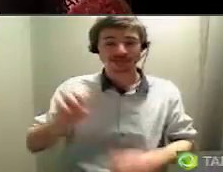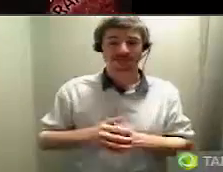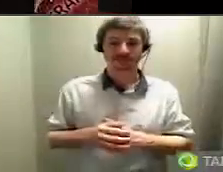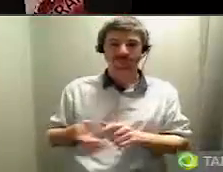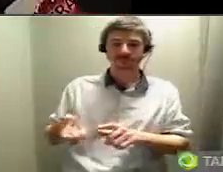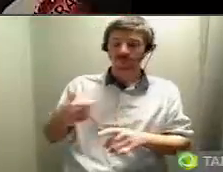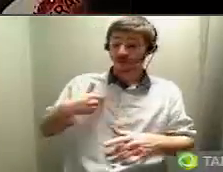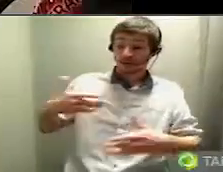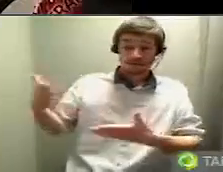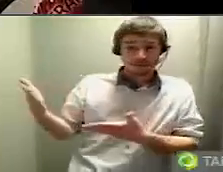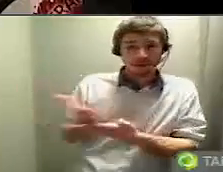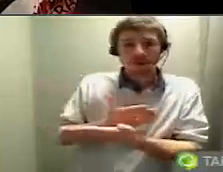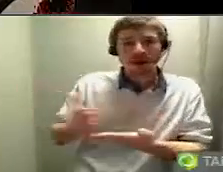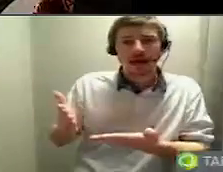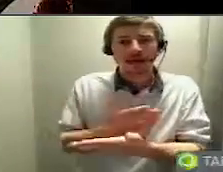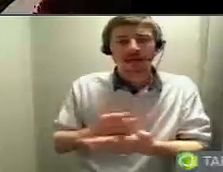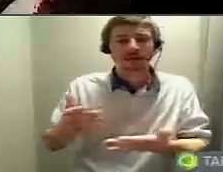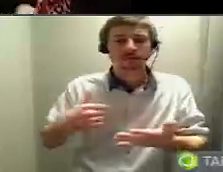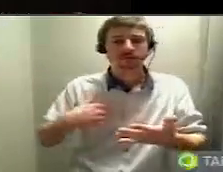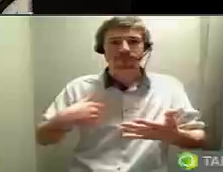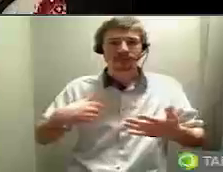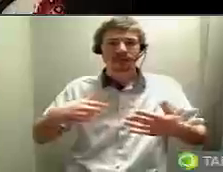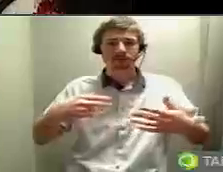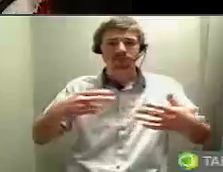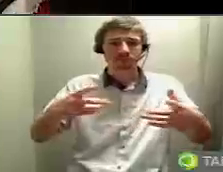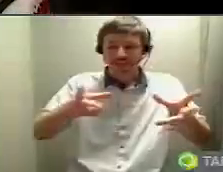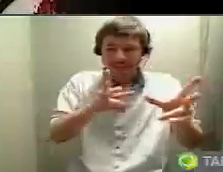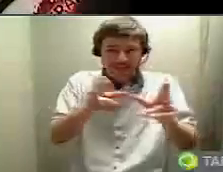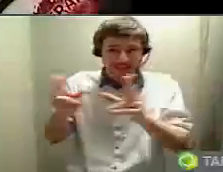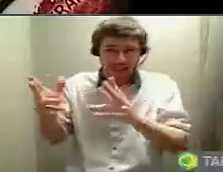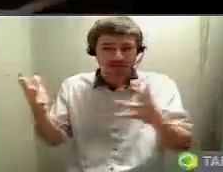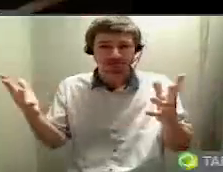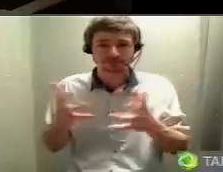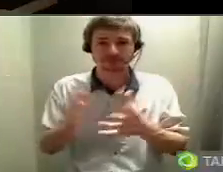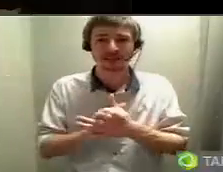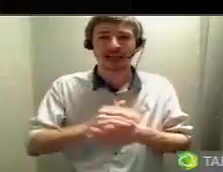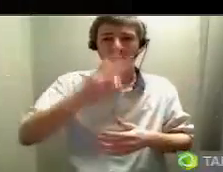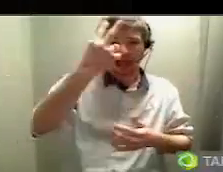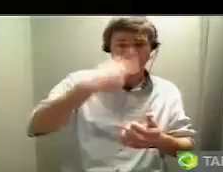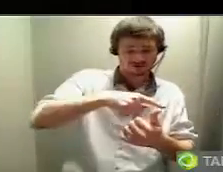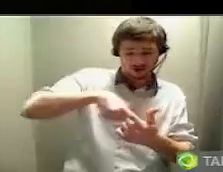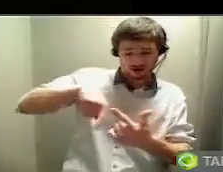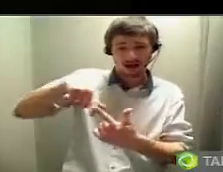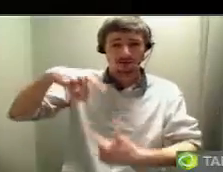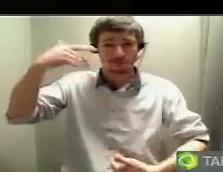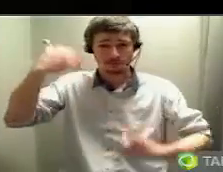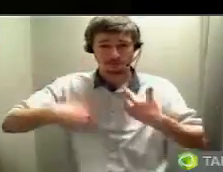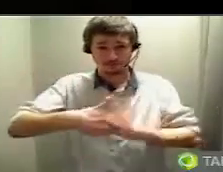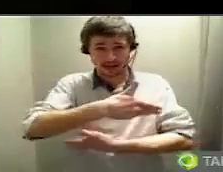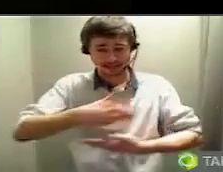scène depuis 17 jours, on s'entraîne avec Riyad, c'était l'aveugle et le paralytique. Et puis à midi, le pape a démissionné, alors on s'est dit c'est pas possible, on ne peut pas la